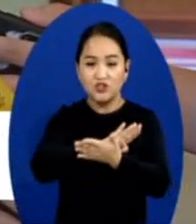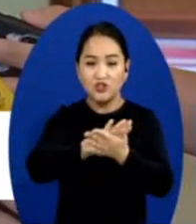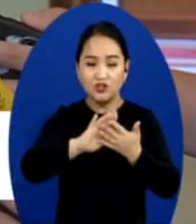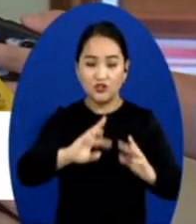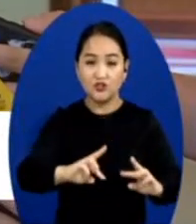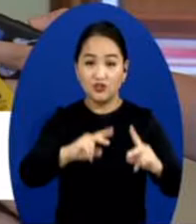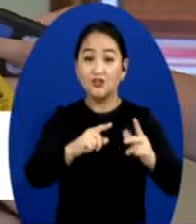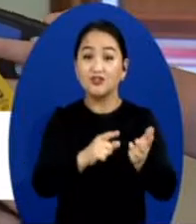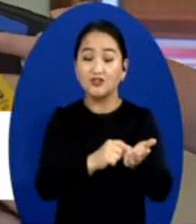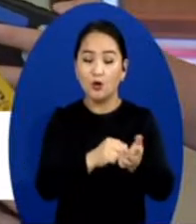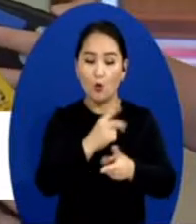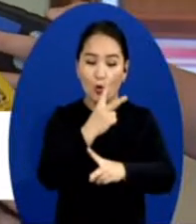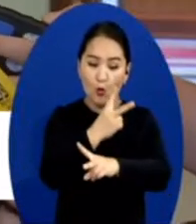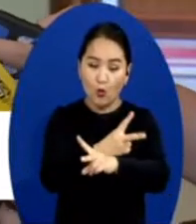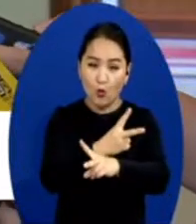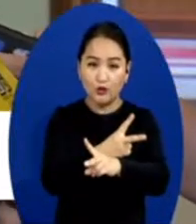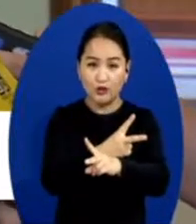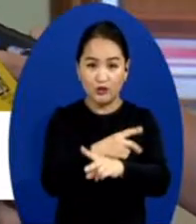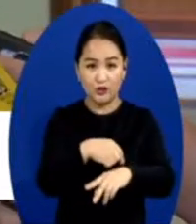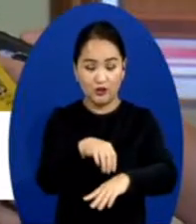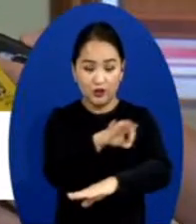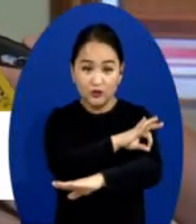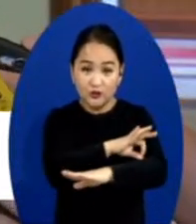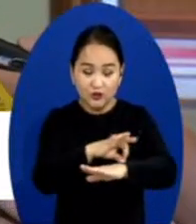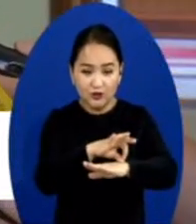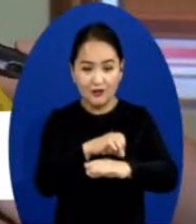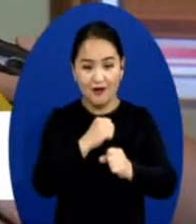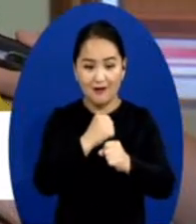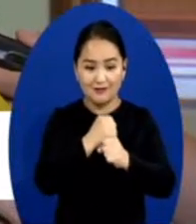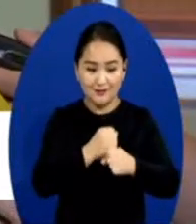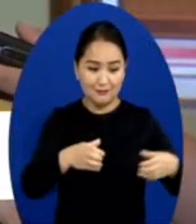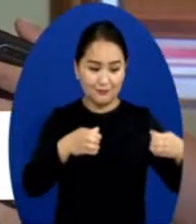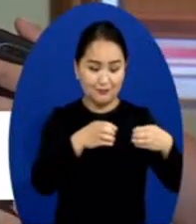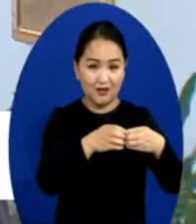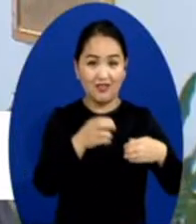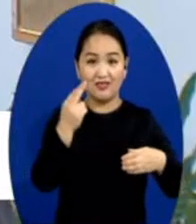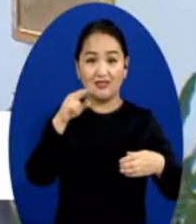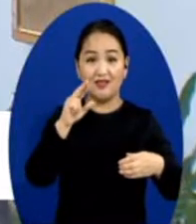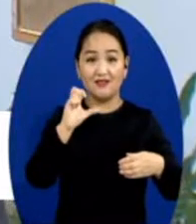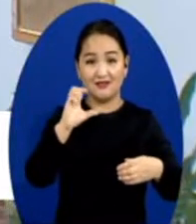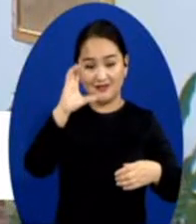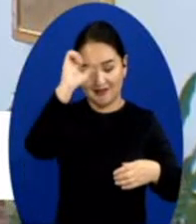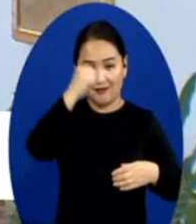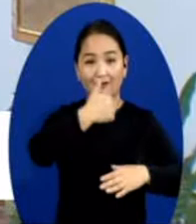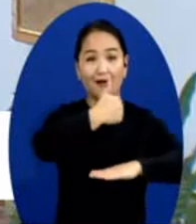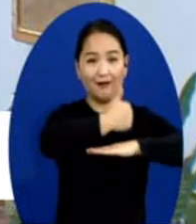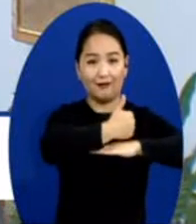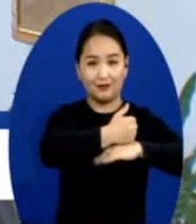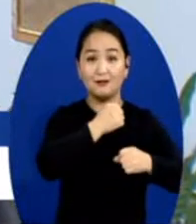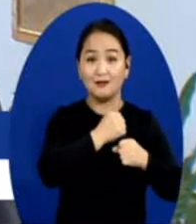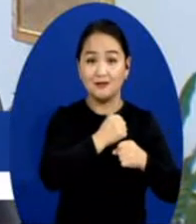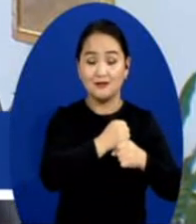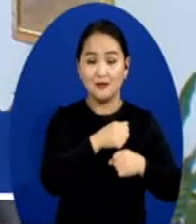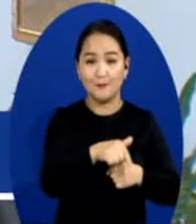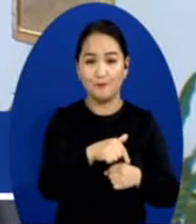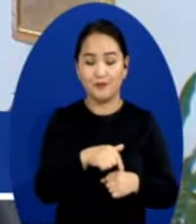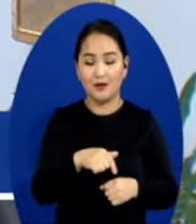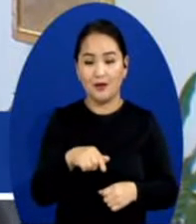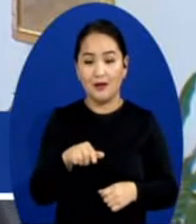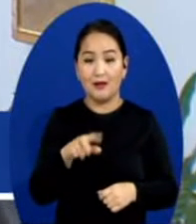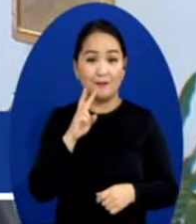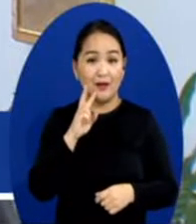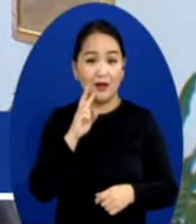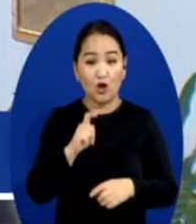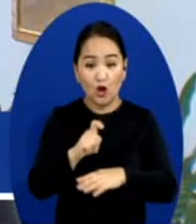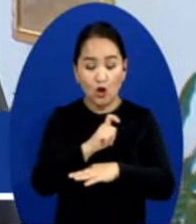гэсэн ийм байр суурьтай хуулийн төслийн ижлийн эсвэл ажилд орцсон дизайн тахлаад ингээд явж байгаа. Тэр их хурлын энэ нууц цахим бодлогын байнгын орооноос бол